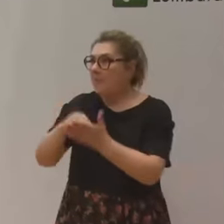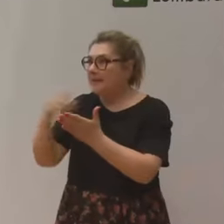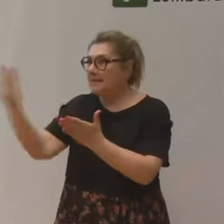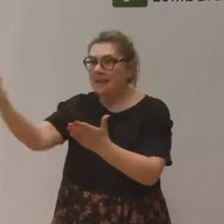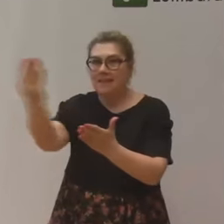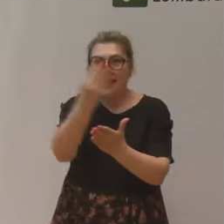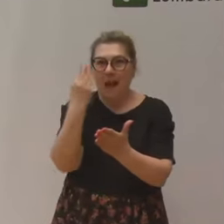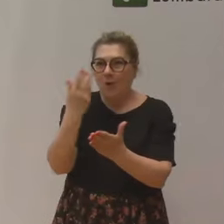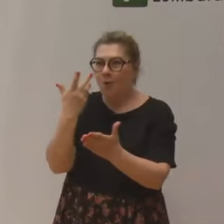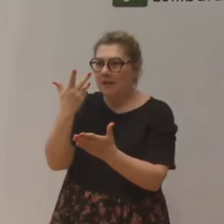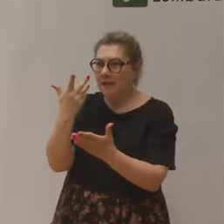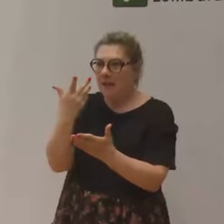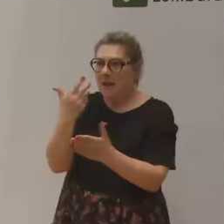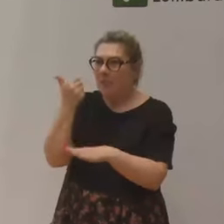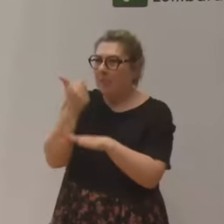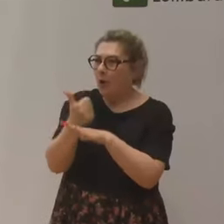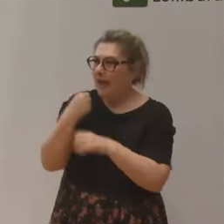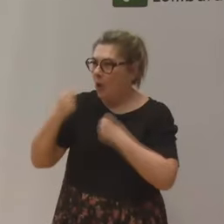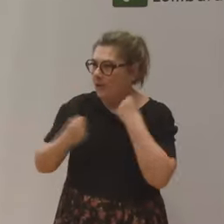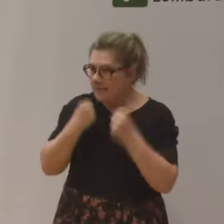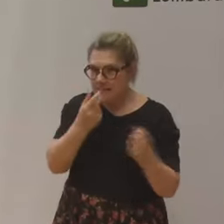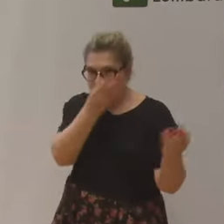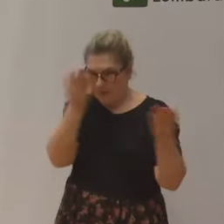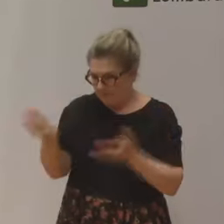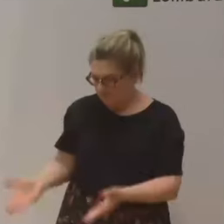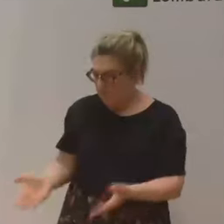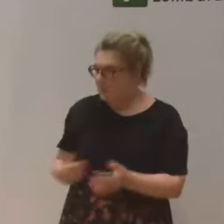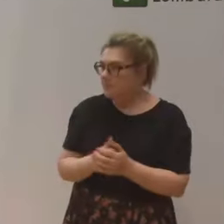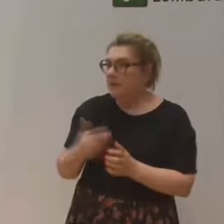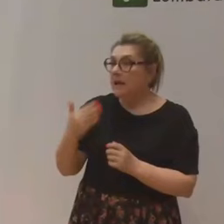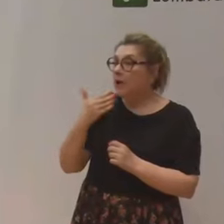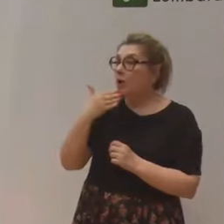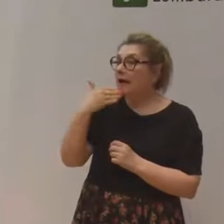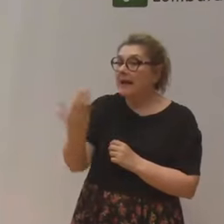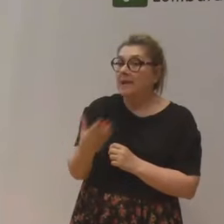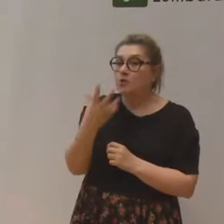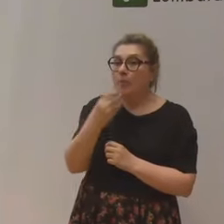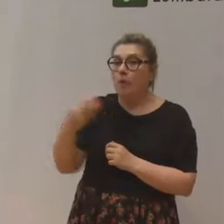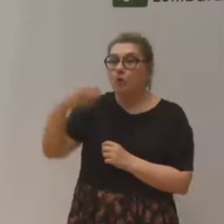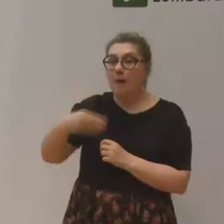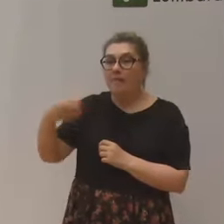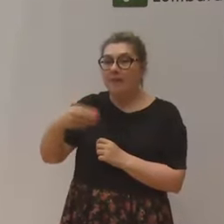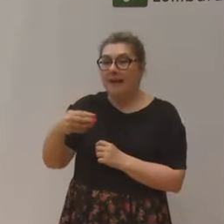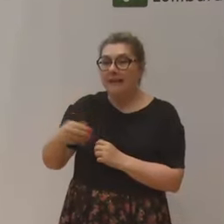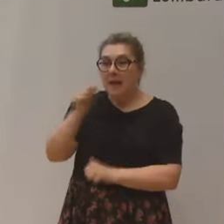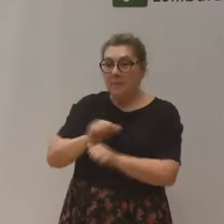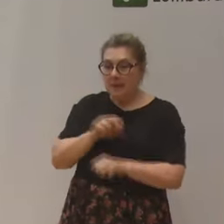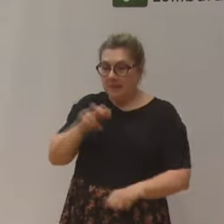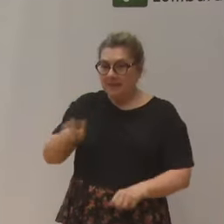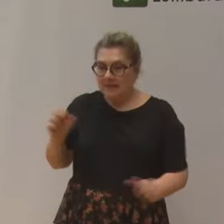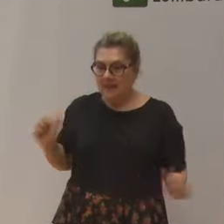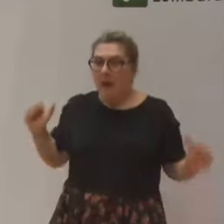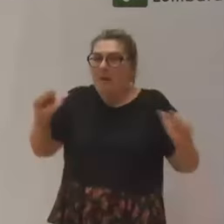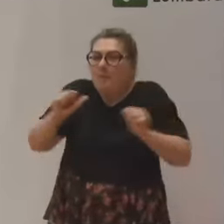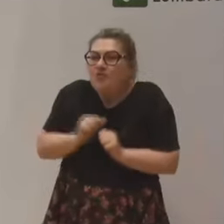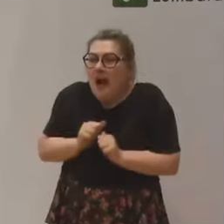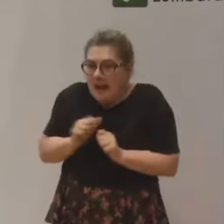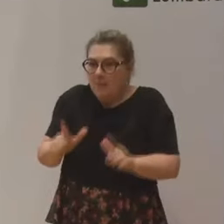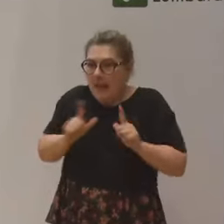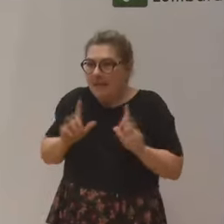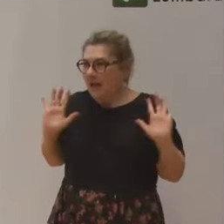esperienze. E ringrazio anch'io tutti e in modo particolare Alessandro Manfredi perché mi ha prestato la giacca prima di salire sul palco. Io